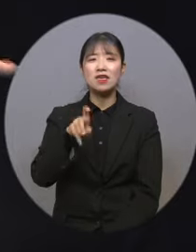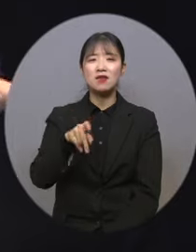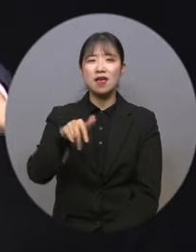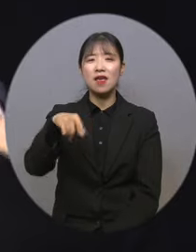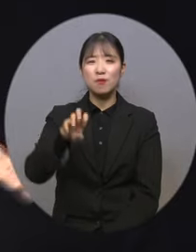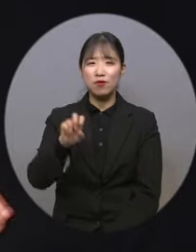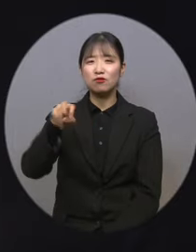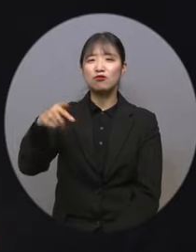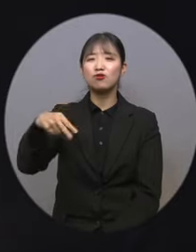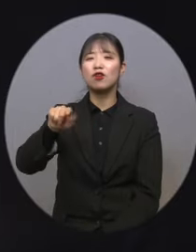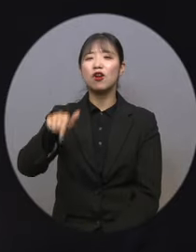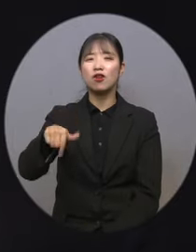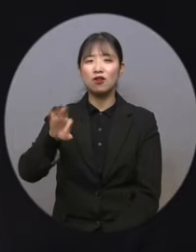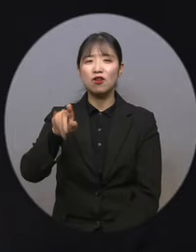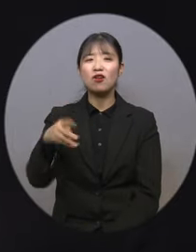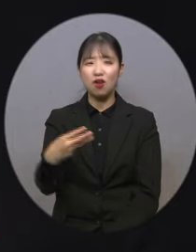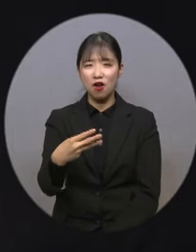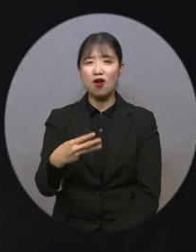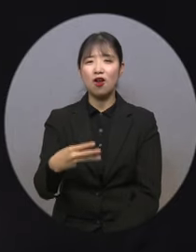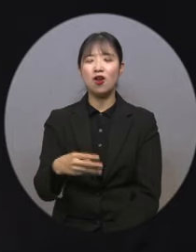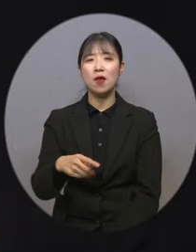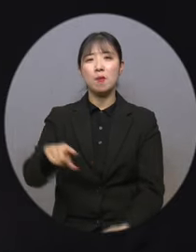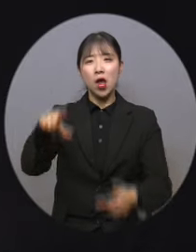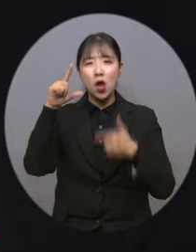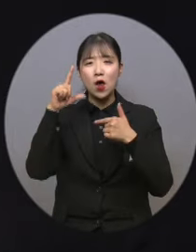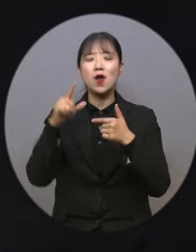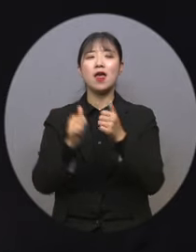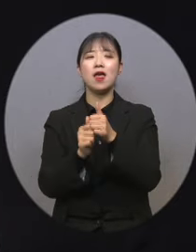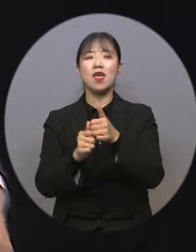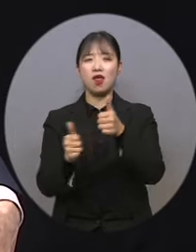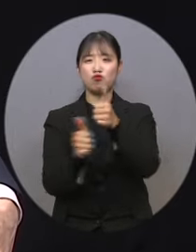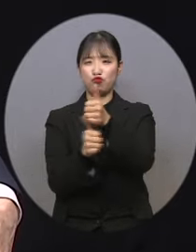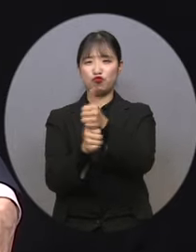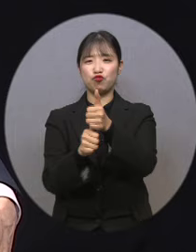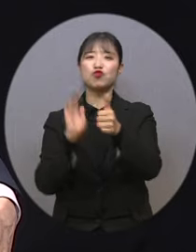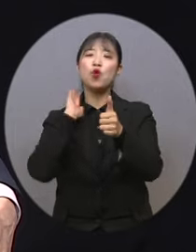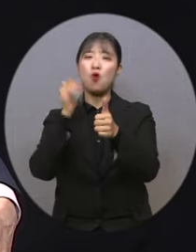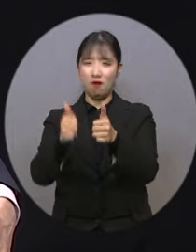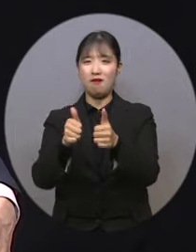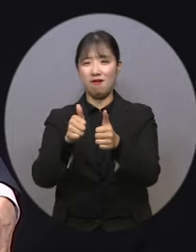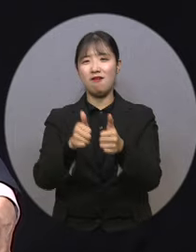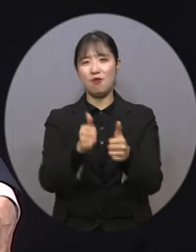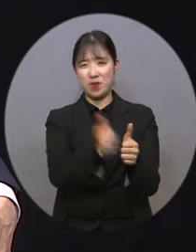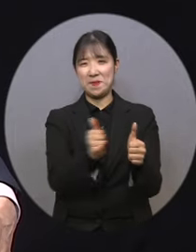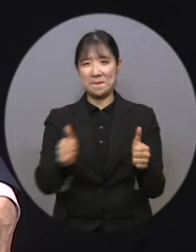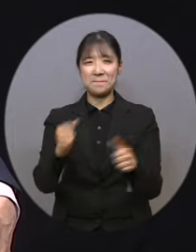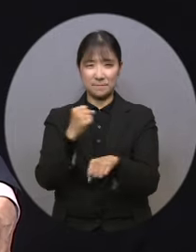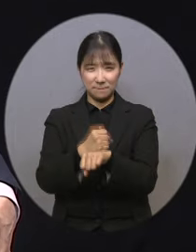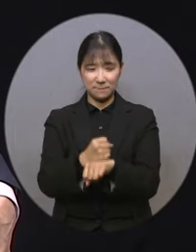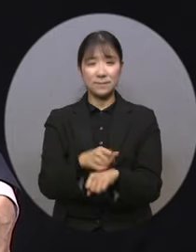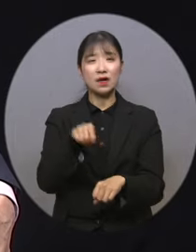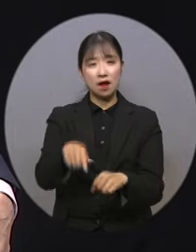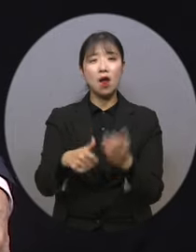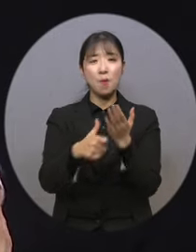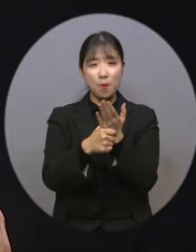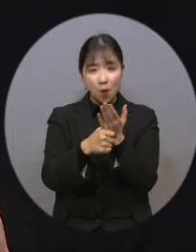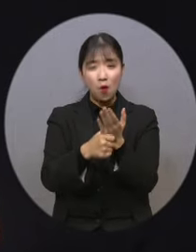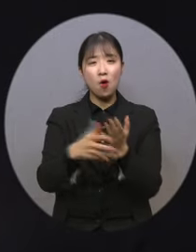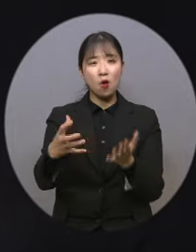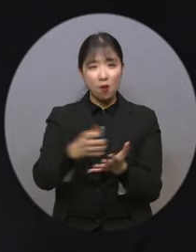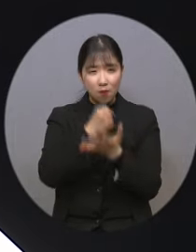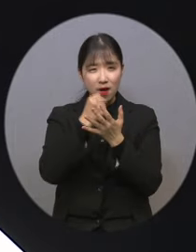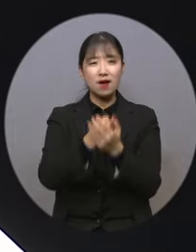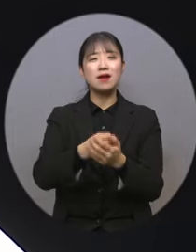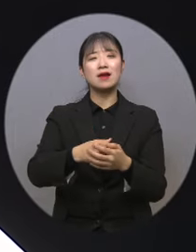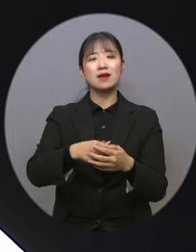않죠 난 우리가 합니다 알겠죠 그래서 자기들이 받은 표 만큼 장관을 임명해 연립 정부를